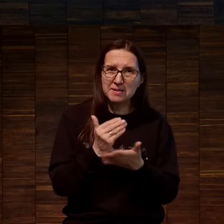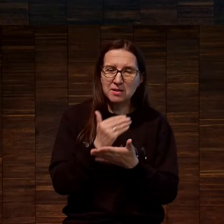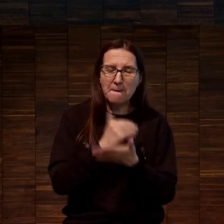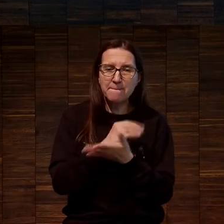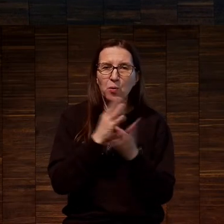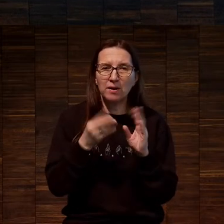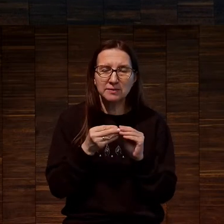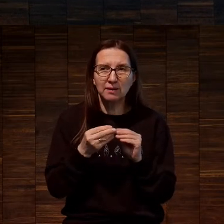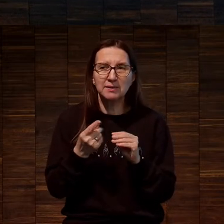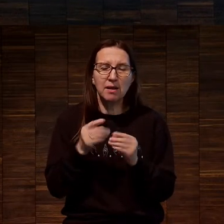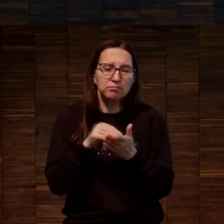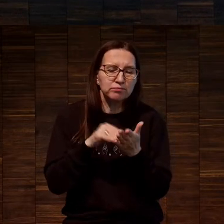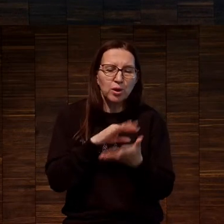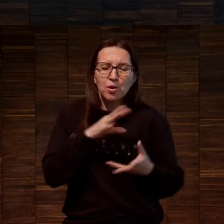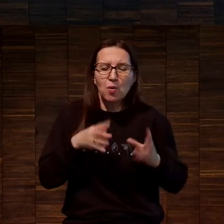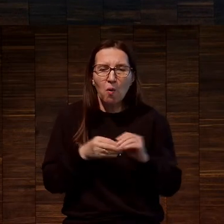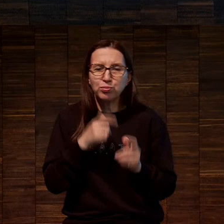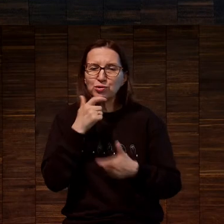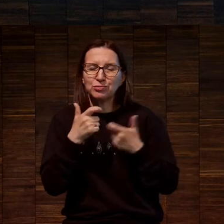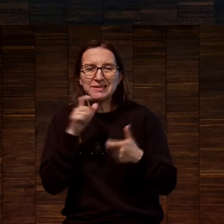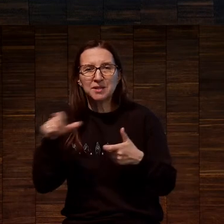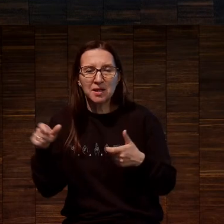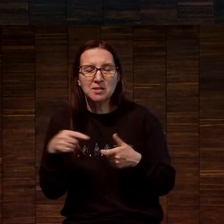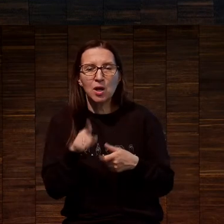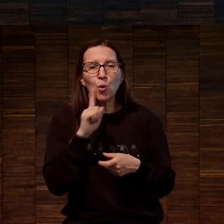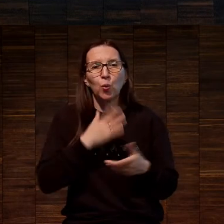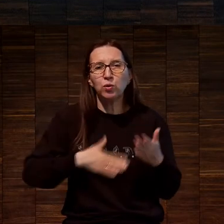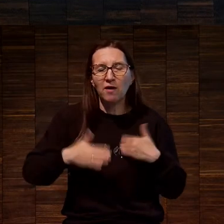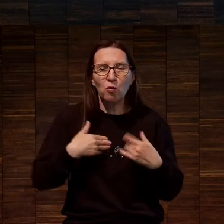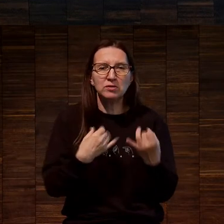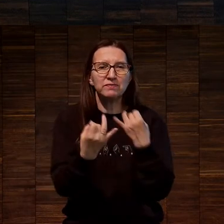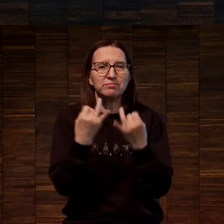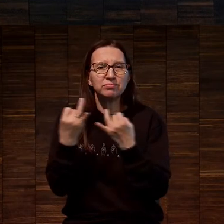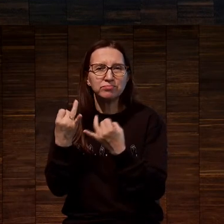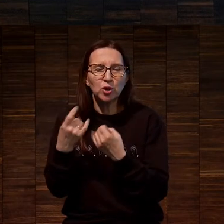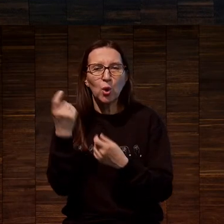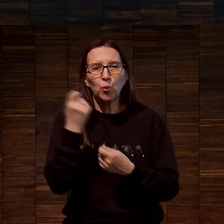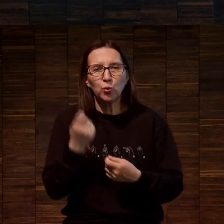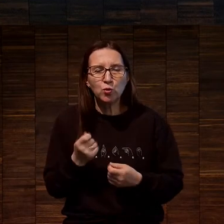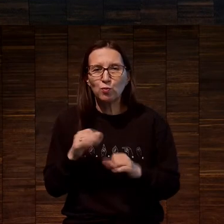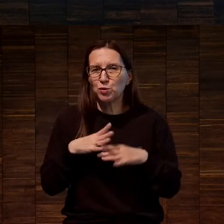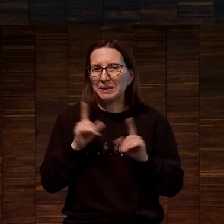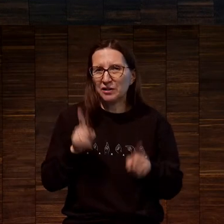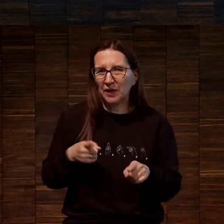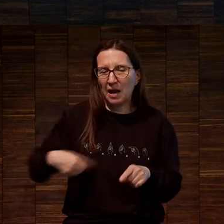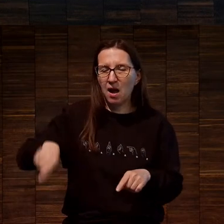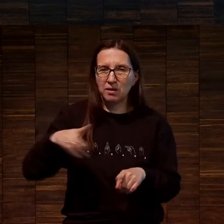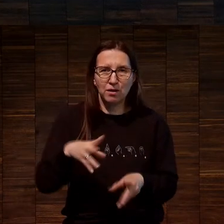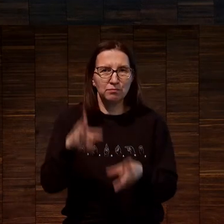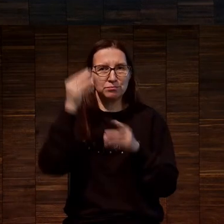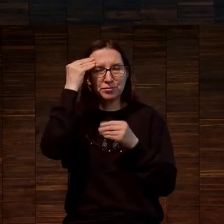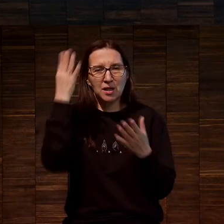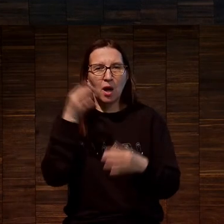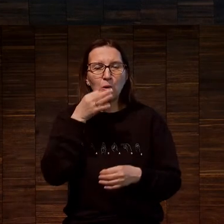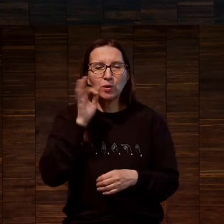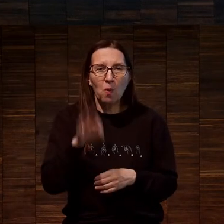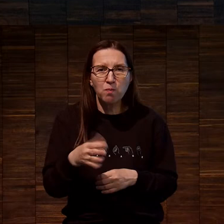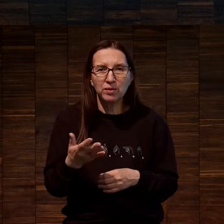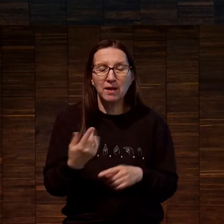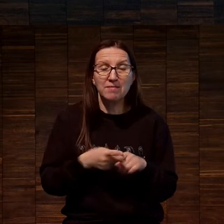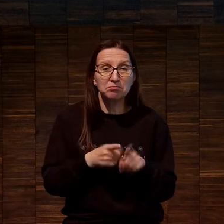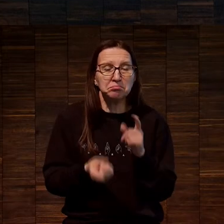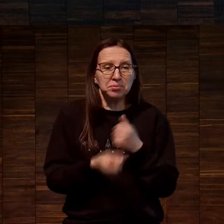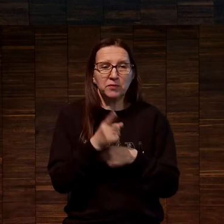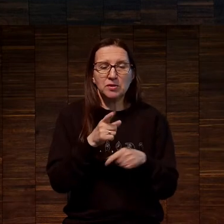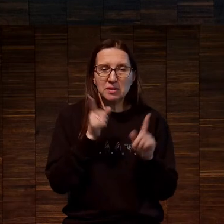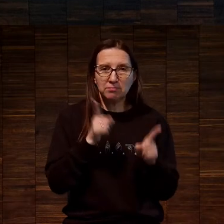этих зрителей, которые пришли, получили удовольствие, пообщались с художником, да, может быть, действительно получили опыт, да, состоялся вот этот контакт